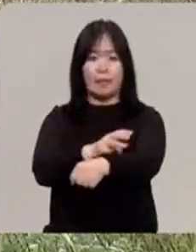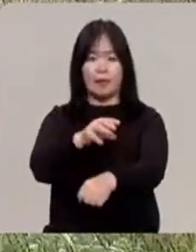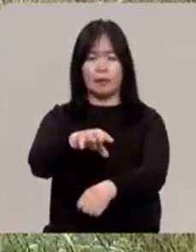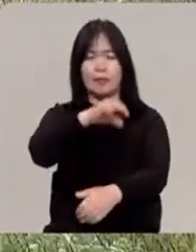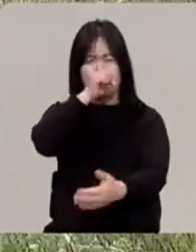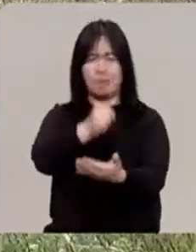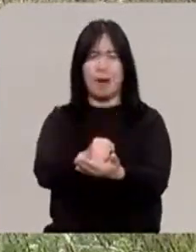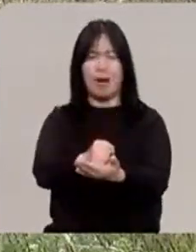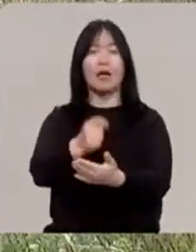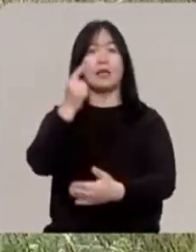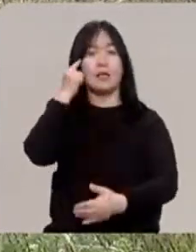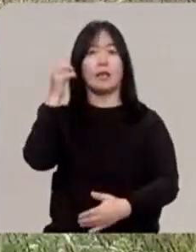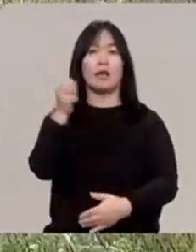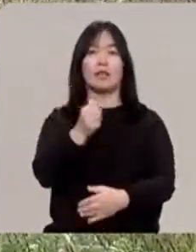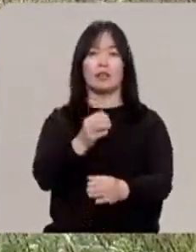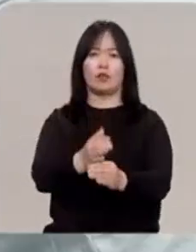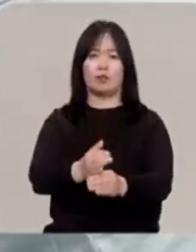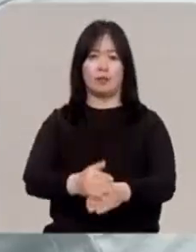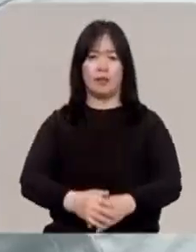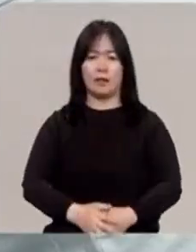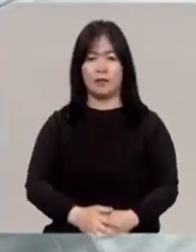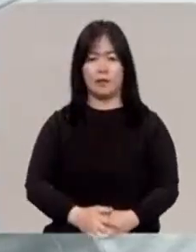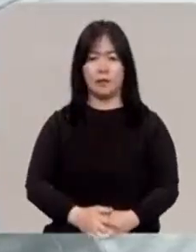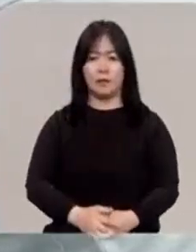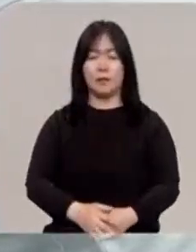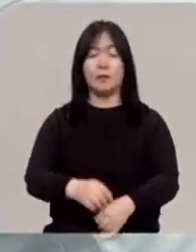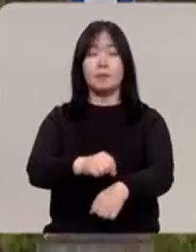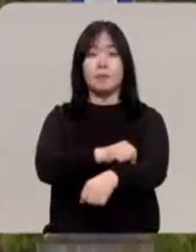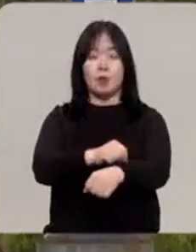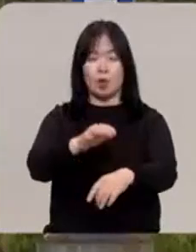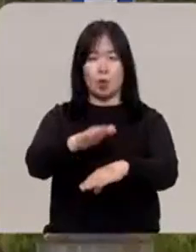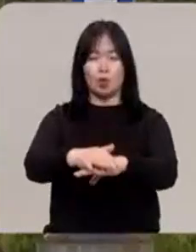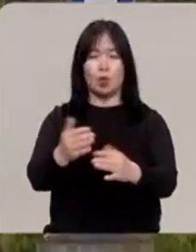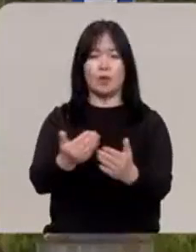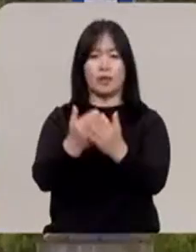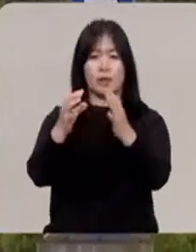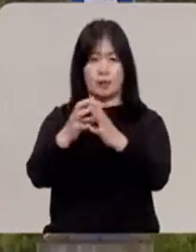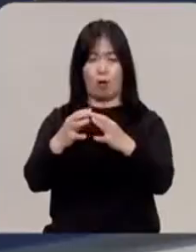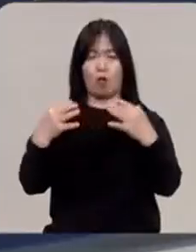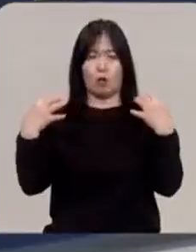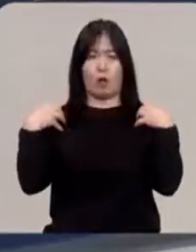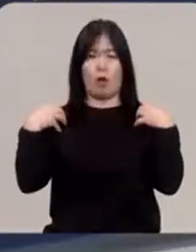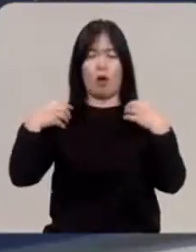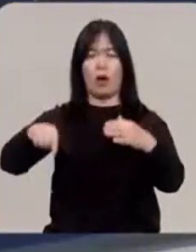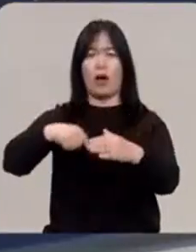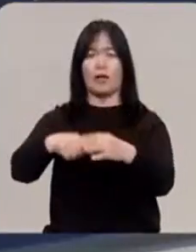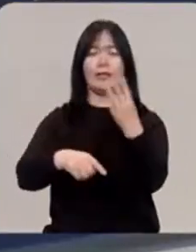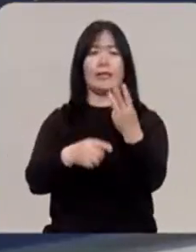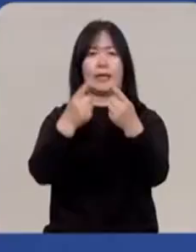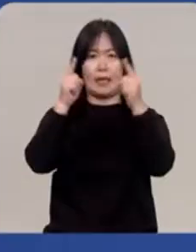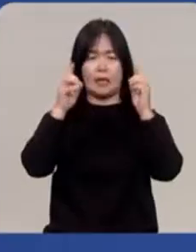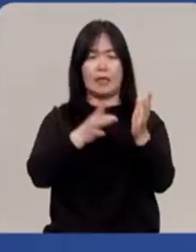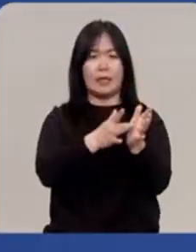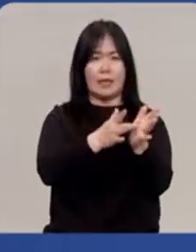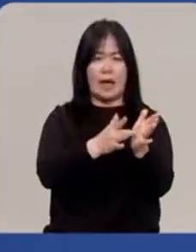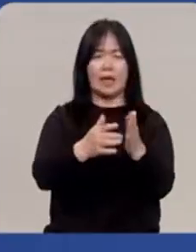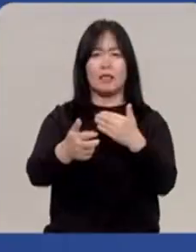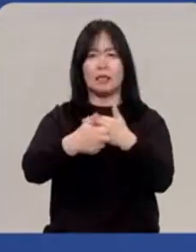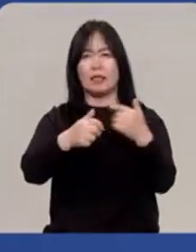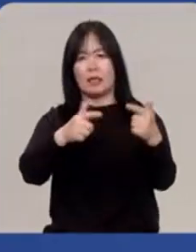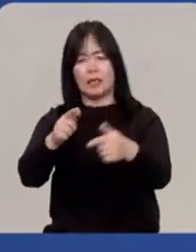적지가 아닌가 이렇게 저 보고는 상 청등 국가기관과 세계 대학의 약대와 의대